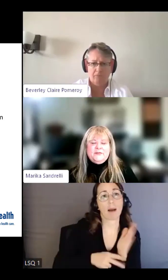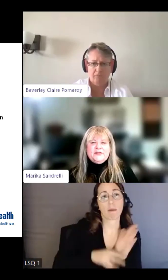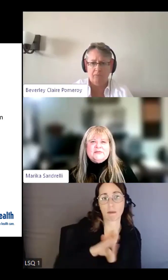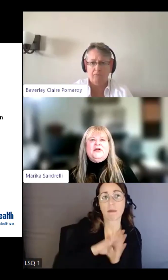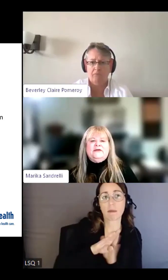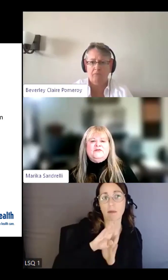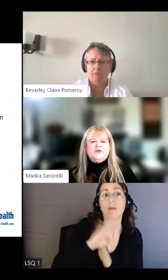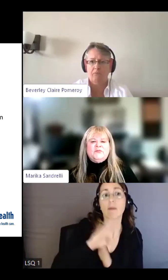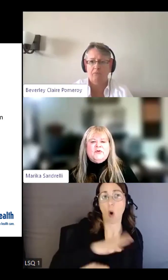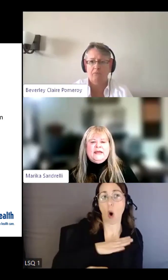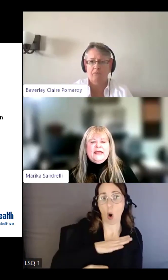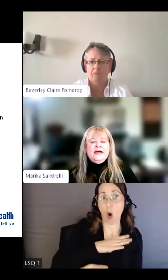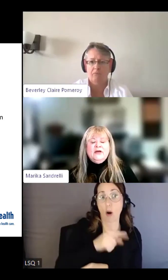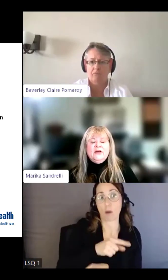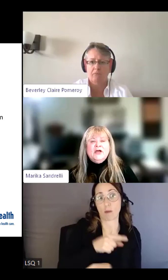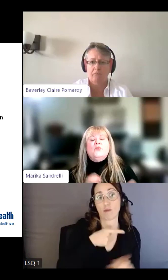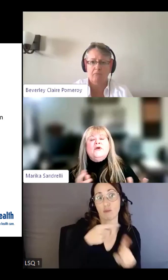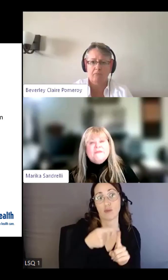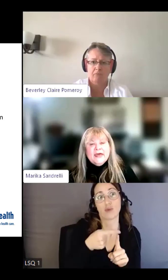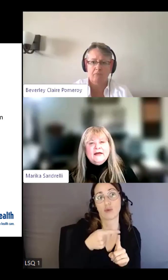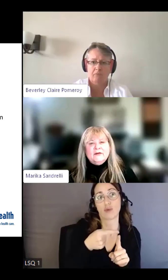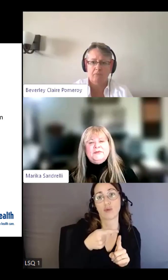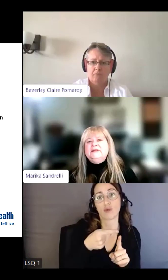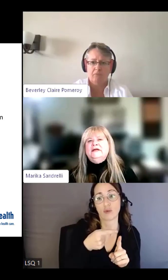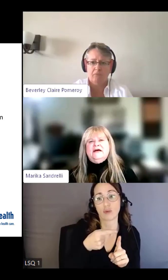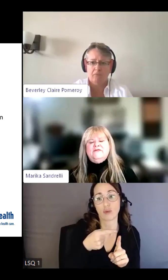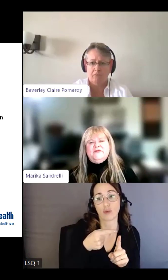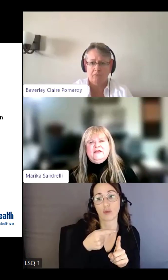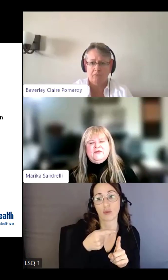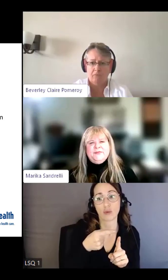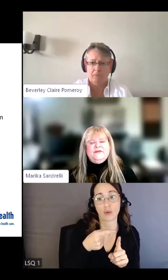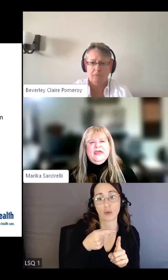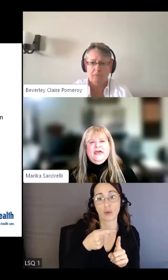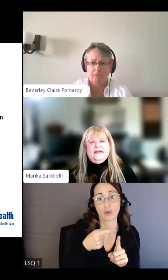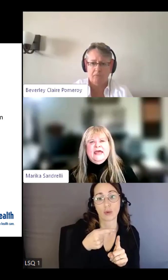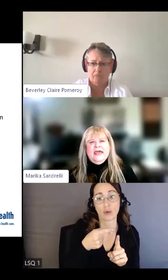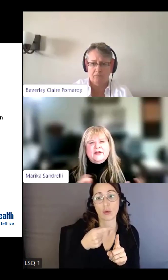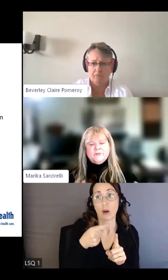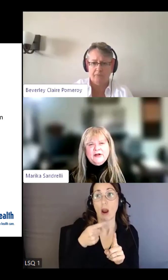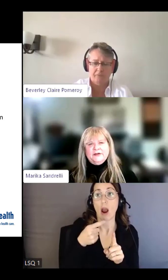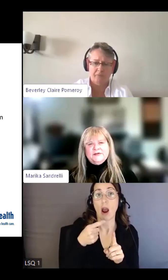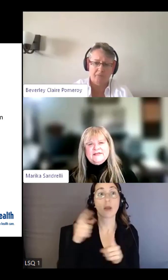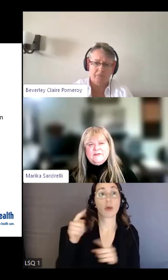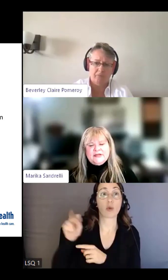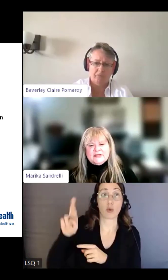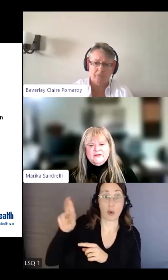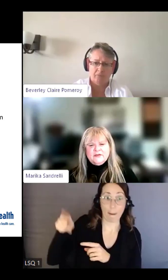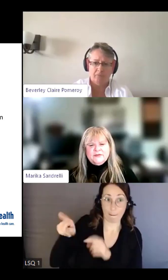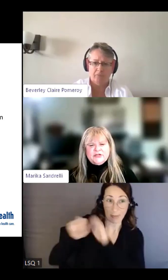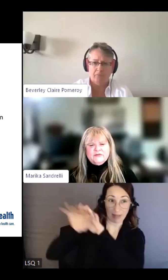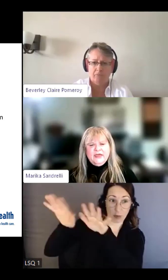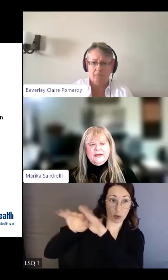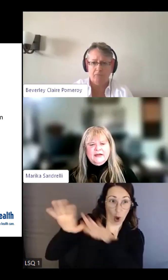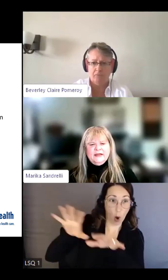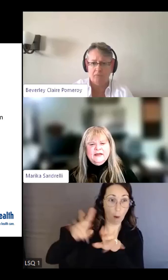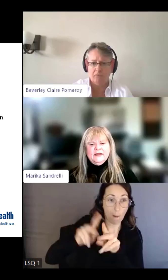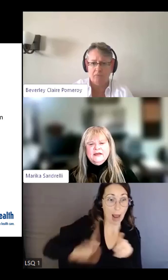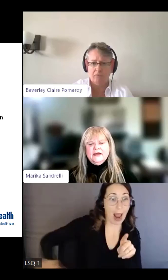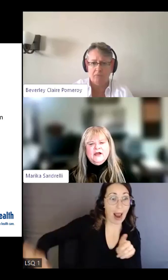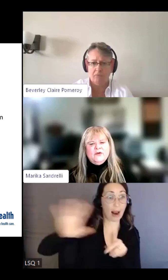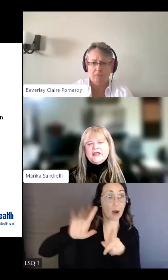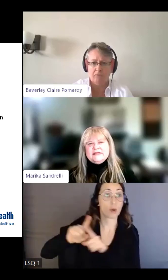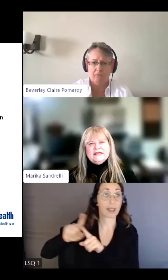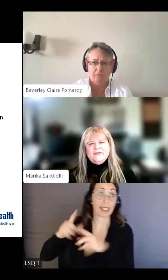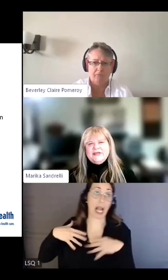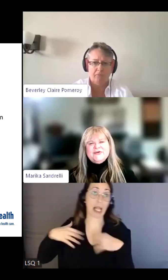la diffusion nationale de TRIP avec le financement de Santé Canada et nos partenaires, la Commission de santé mentale du Canada. Nous